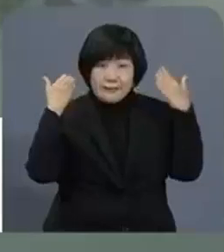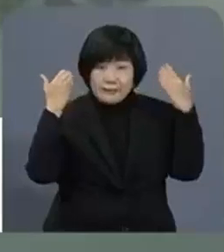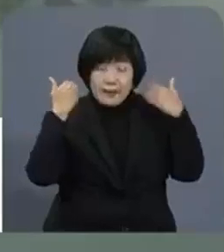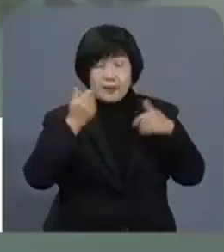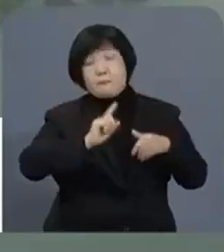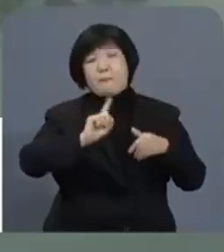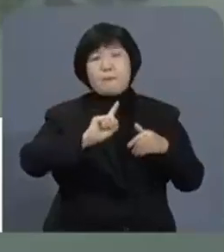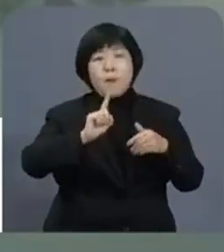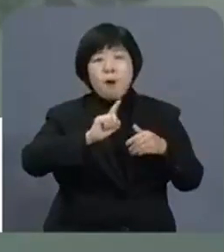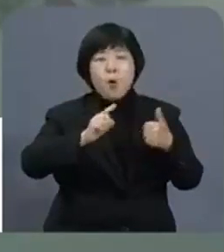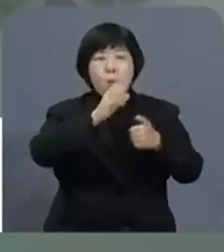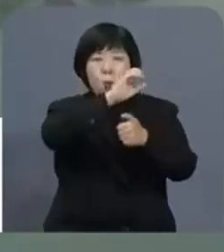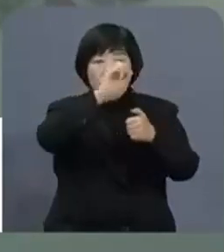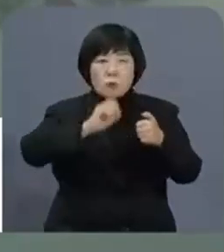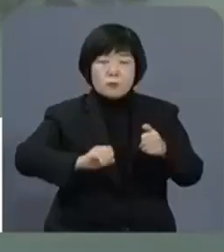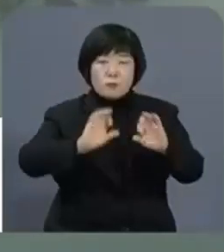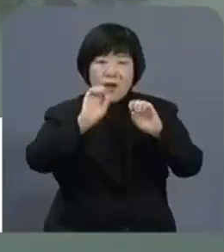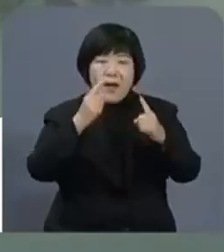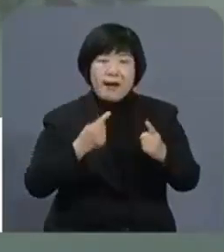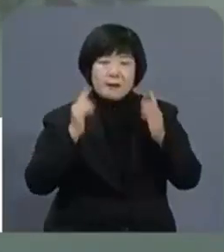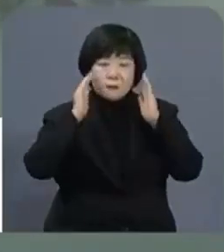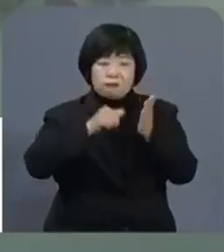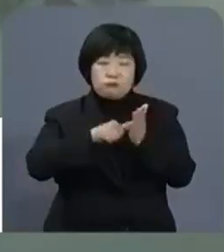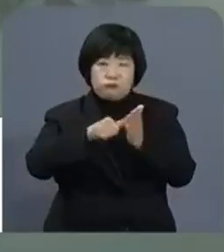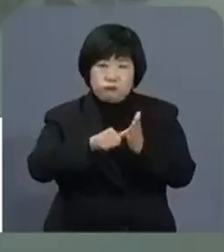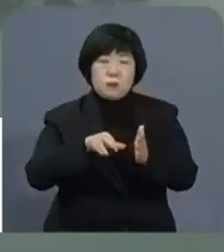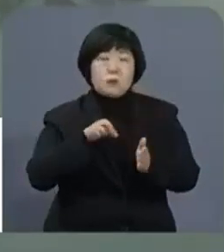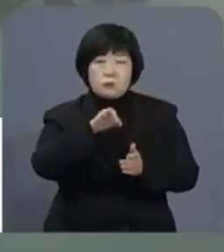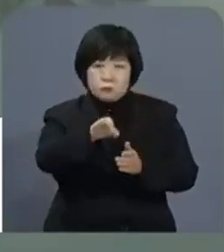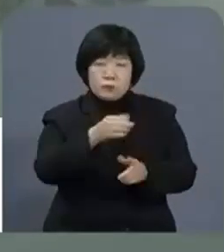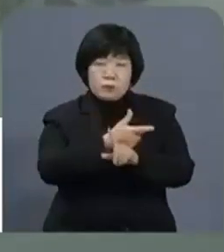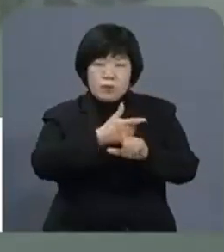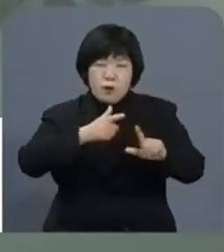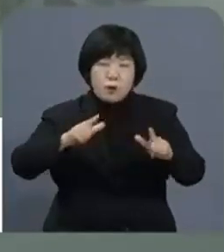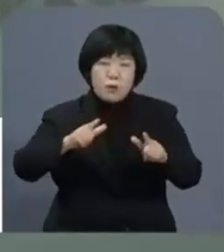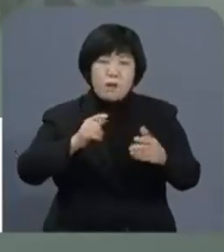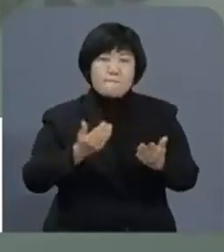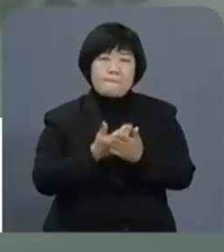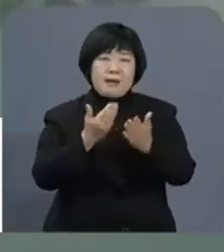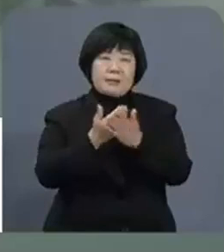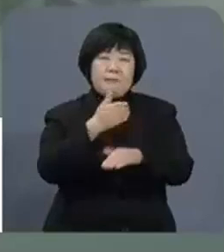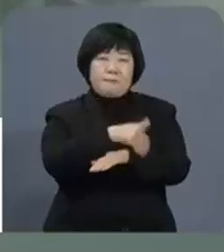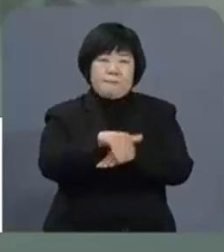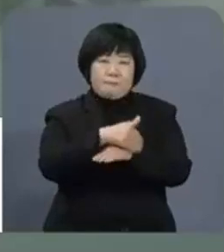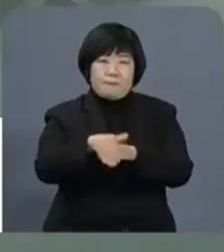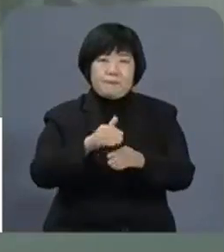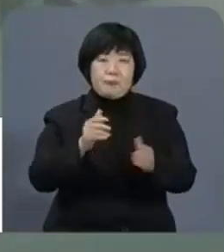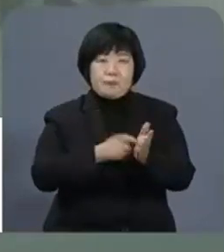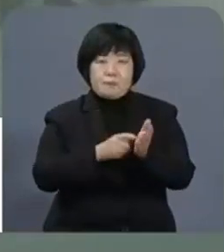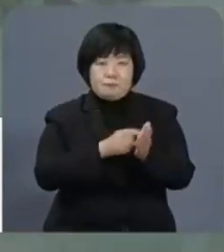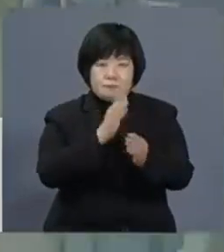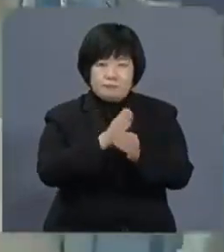청년이 이제 유치를 위한 적극적인 발전 전략 마련이 시급합니다 공저 기자가 보도합니다